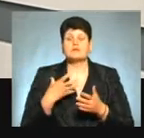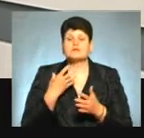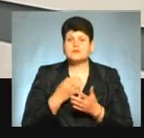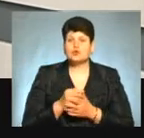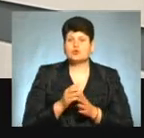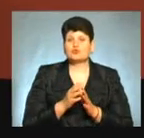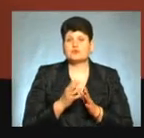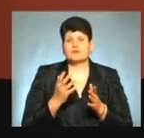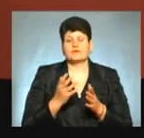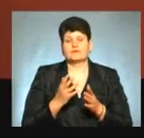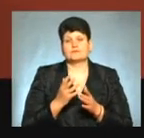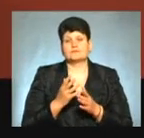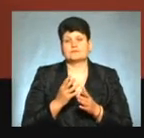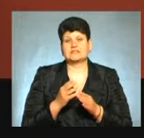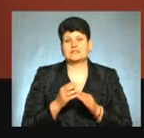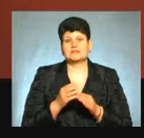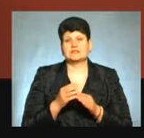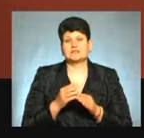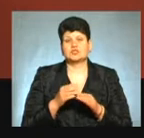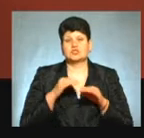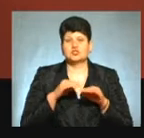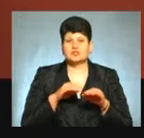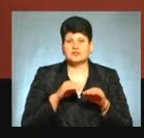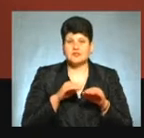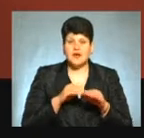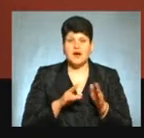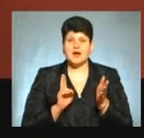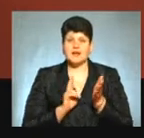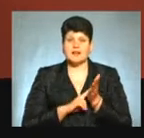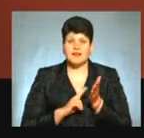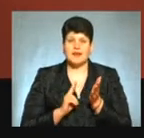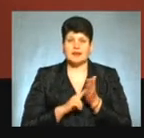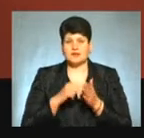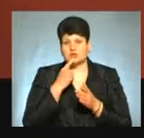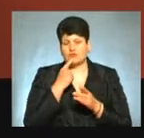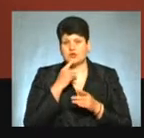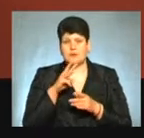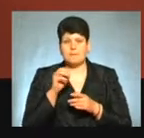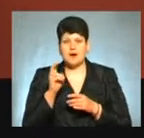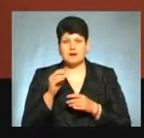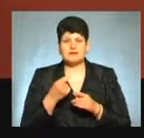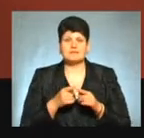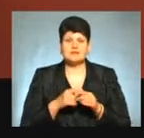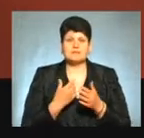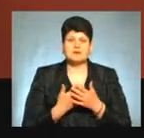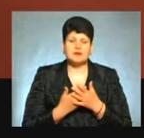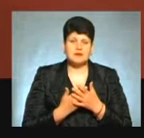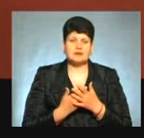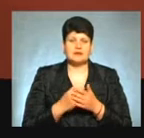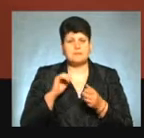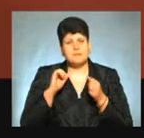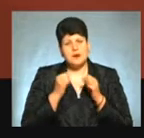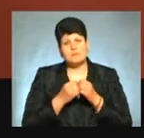і в'язання, чи шиття, чи клеєння цих червоних маків – це просто символ